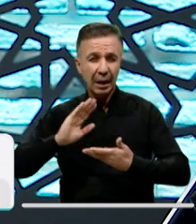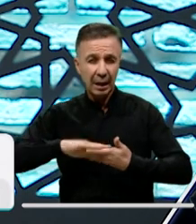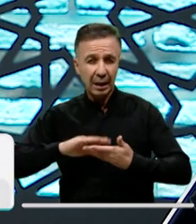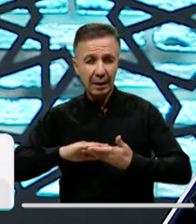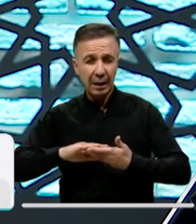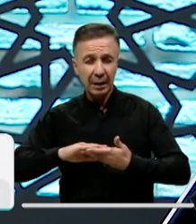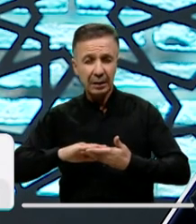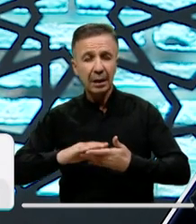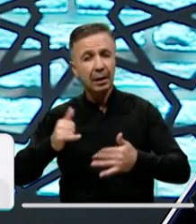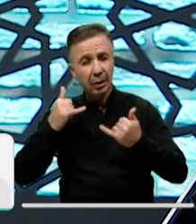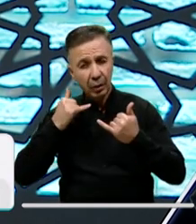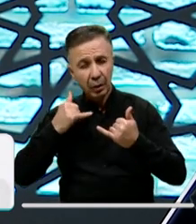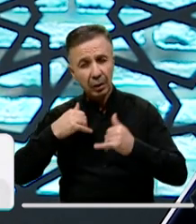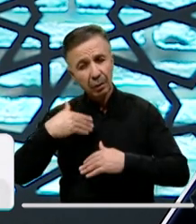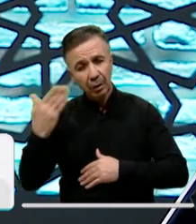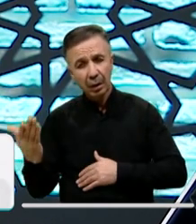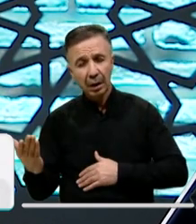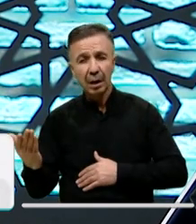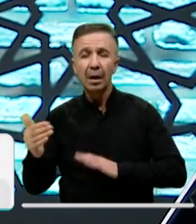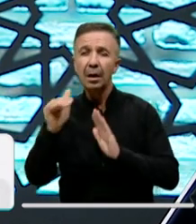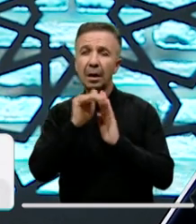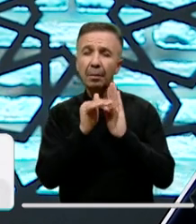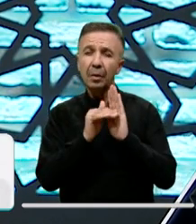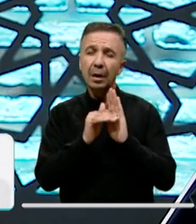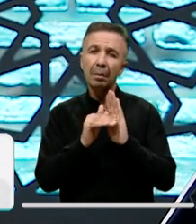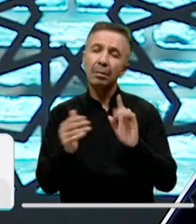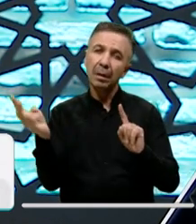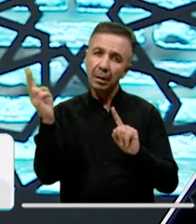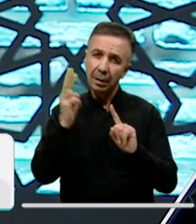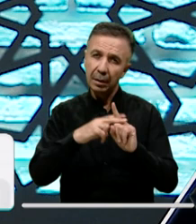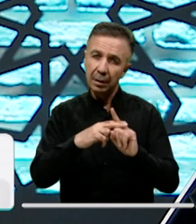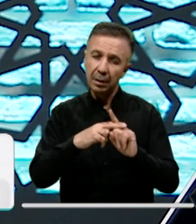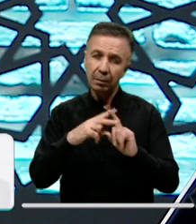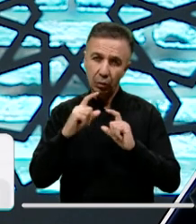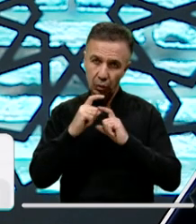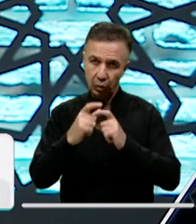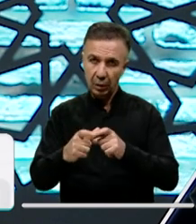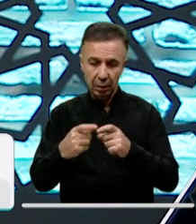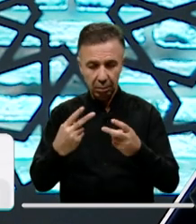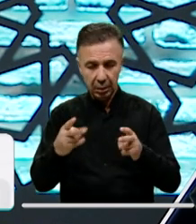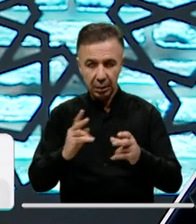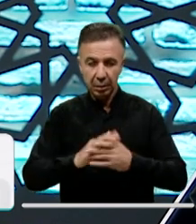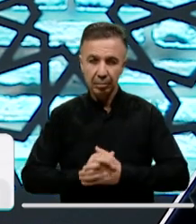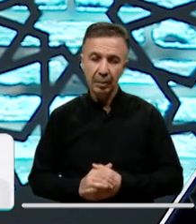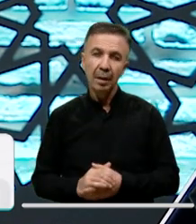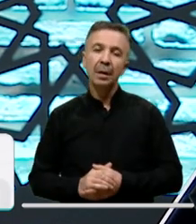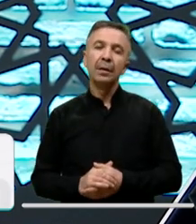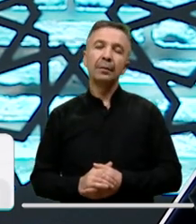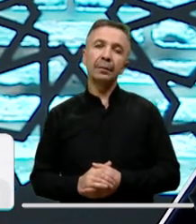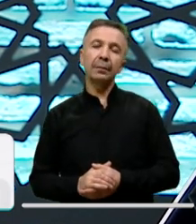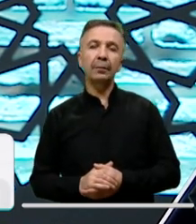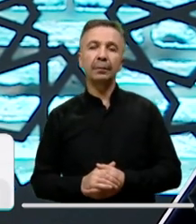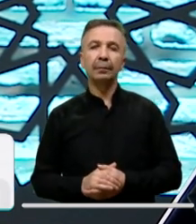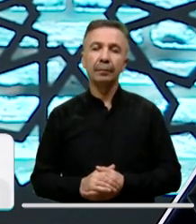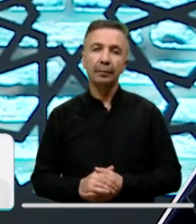294-4294 nolu telefon numarasını tuşladığınızda Diyanet Televizyonumuzdaki ilgili arkadaşlarla görüşeceksiniz. Sonra da inşallah sizi